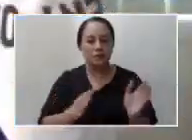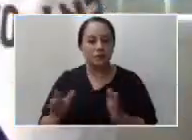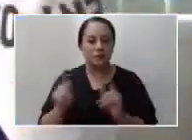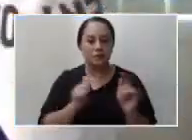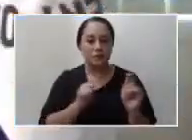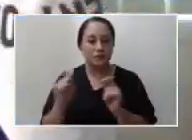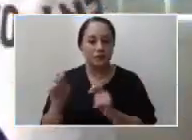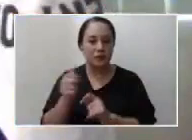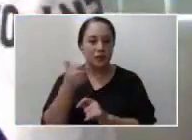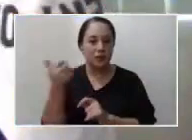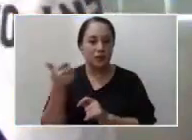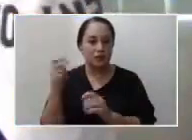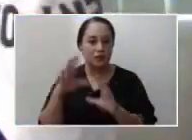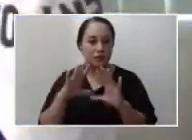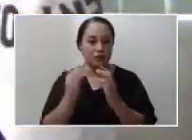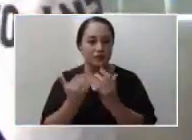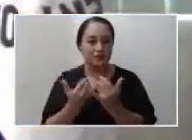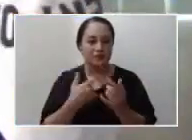Magandang umaga.